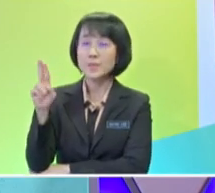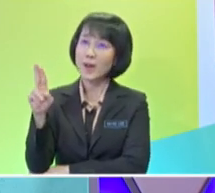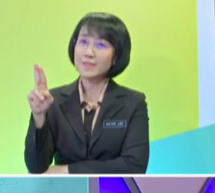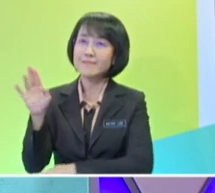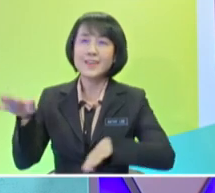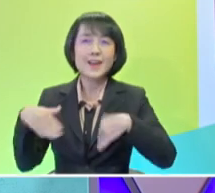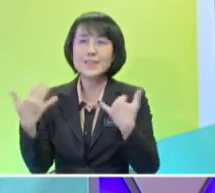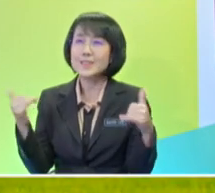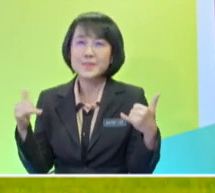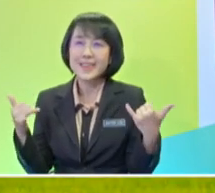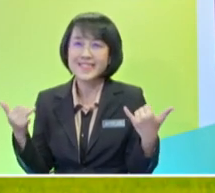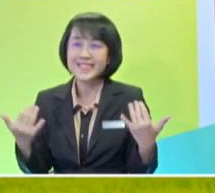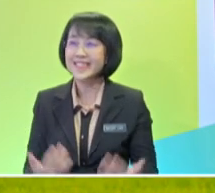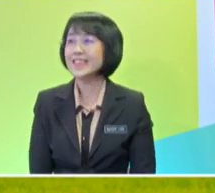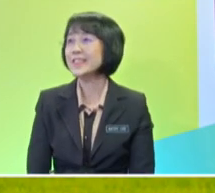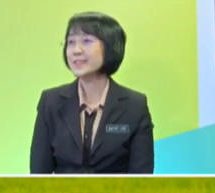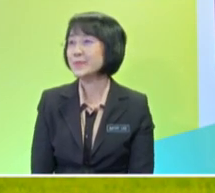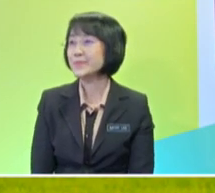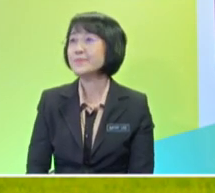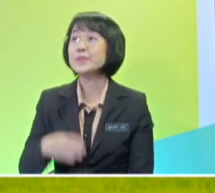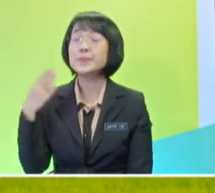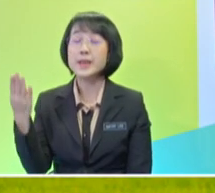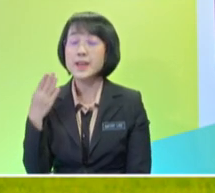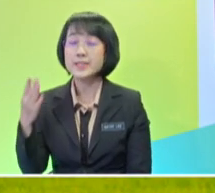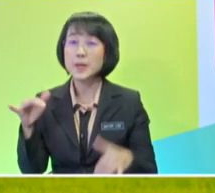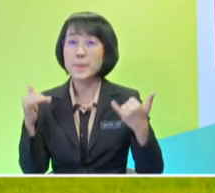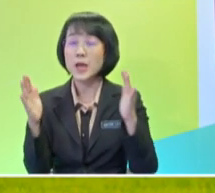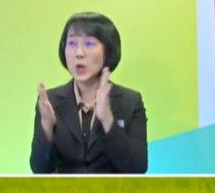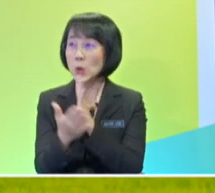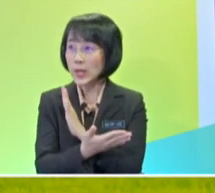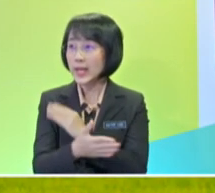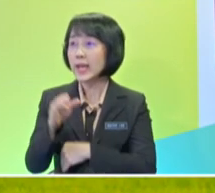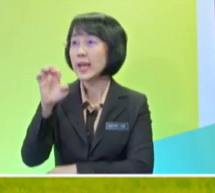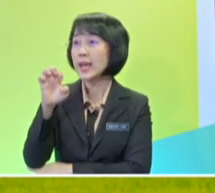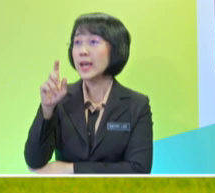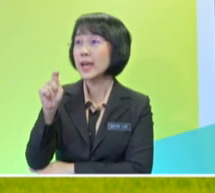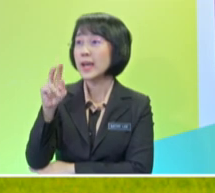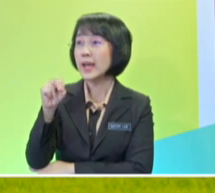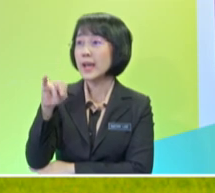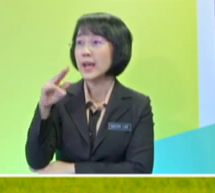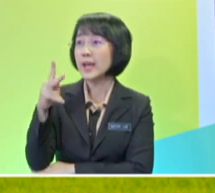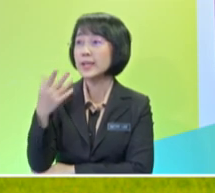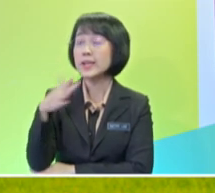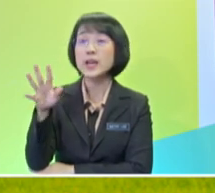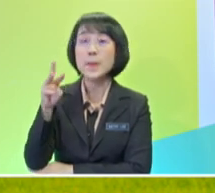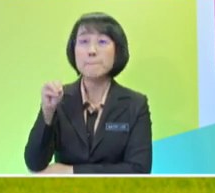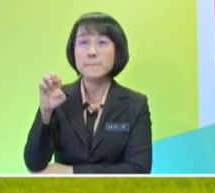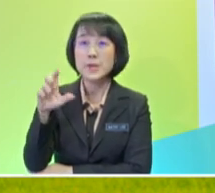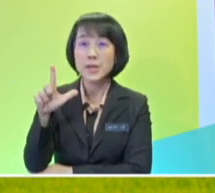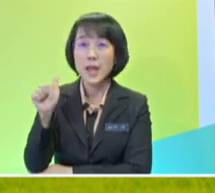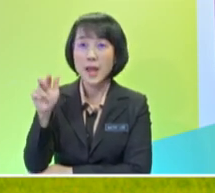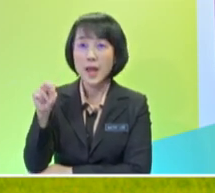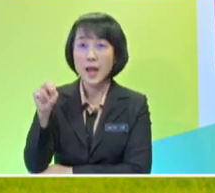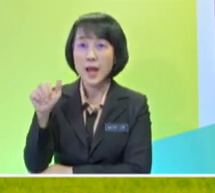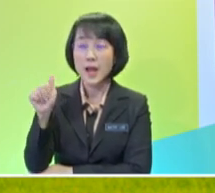ini merupakan permainan yang kebiasaan dimainkan oleh etnik melanau serawa ketika pesta count yang manis di